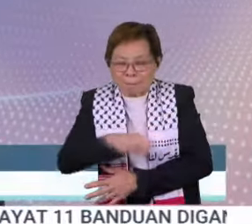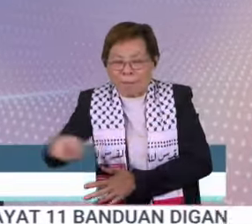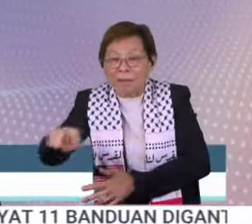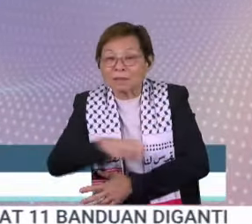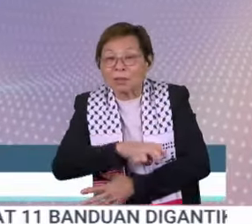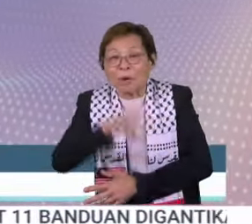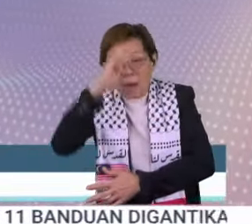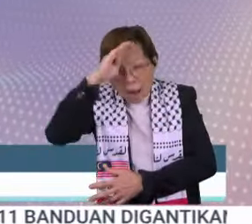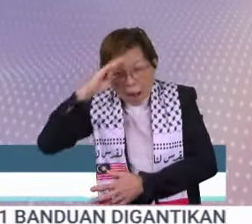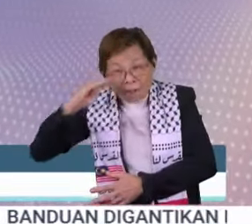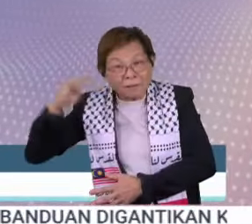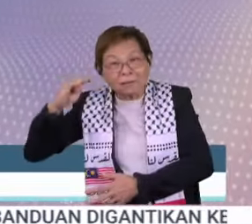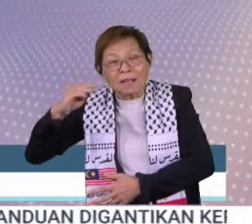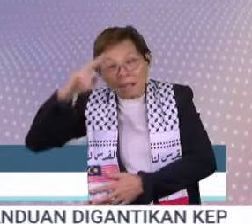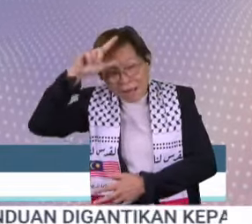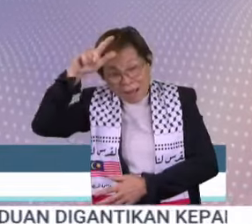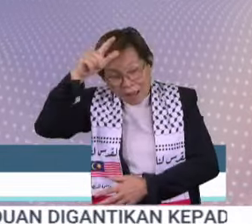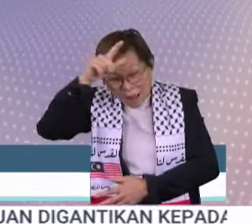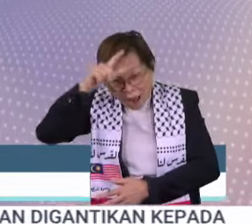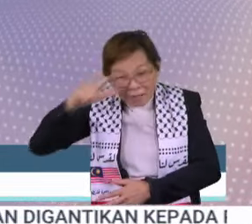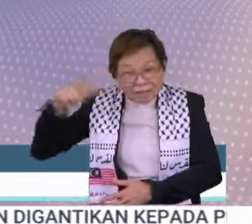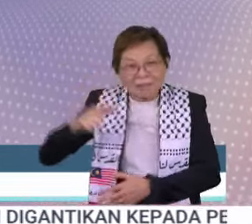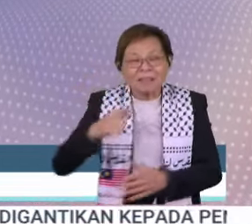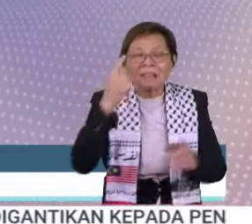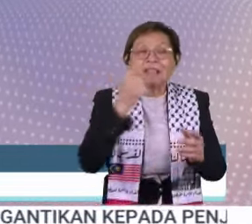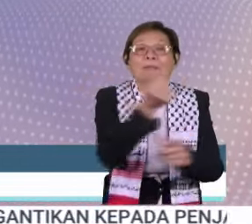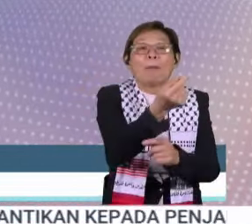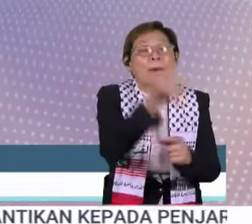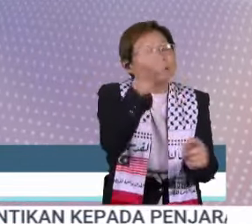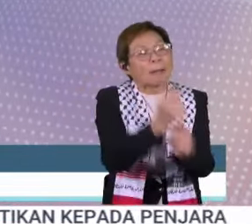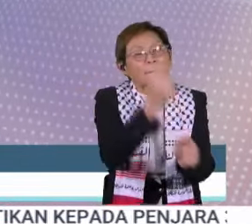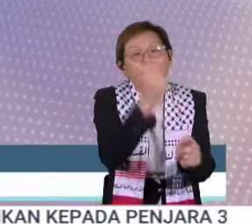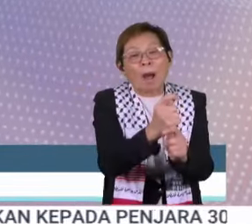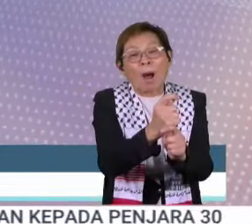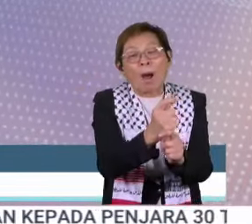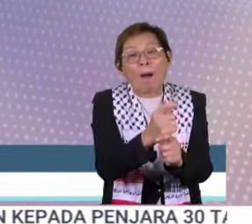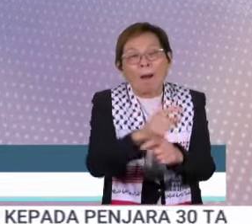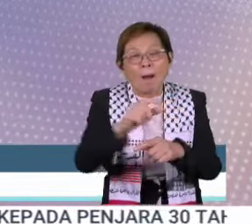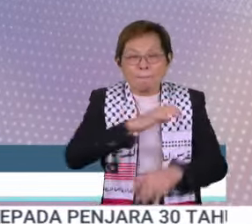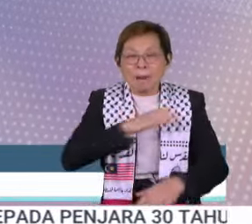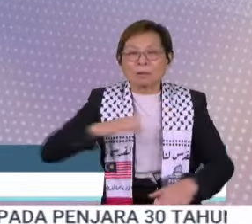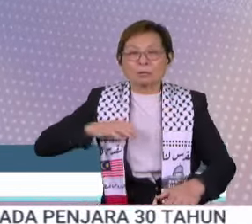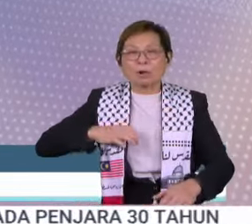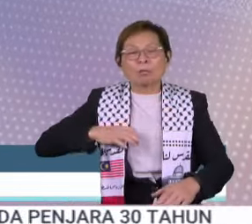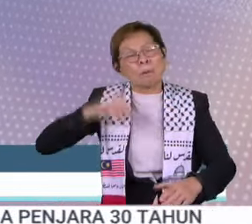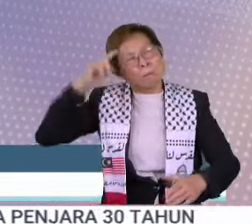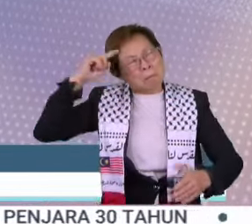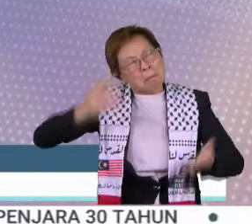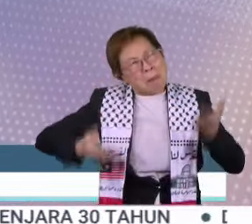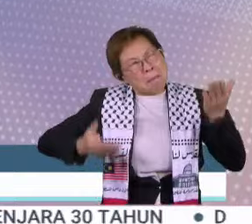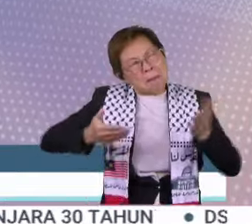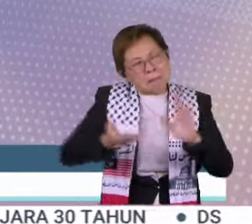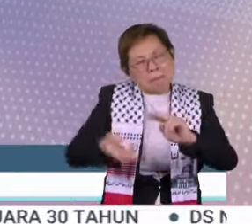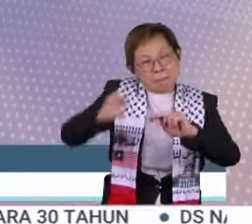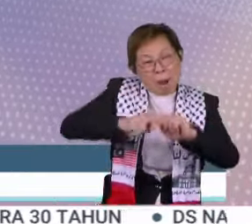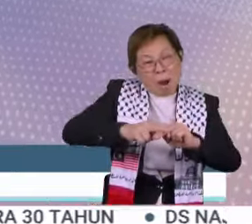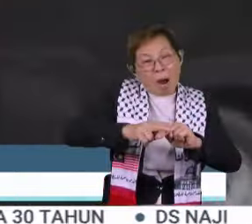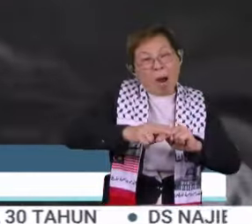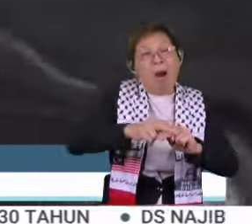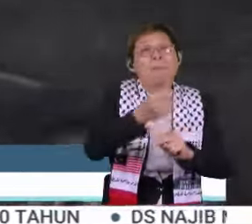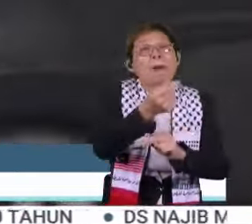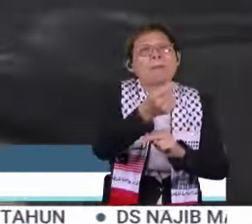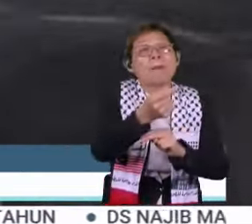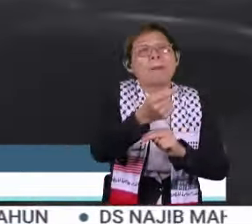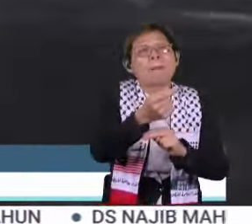menjelaskan sekiranya harga lantai ditetapkan harga tambang kepada pengguna juga dijangka meningkat harga tambang